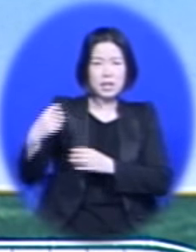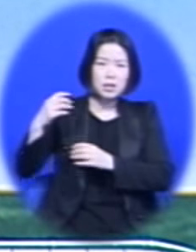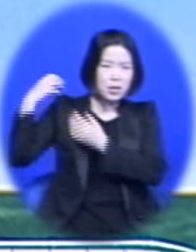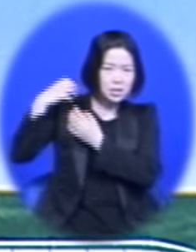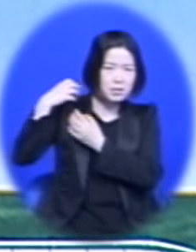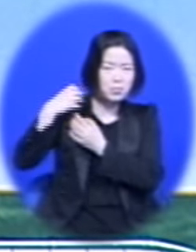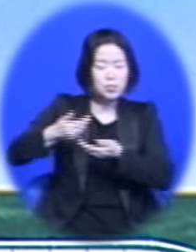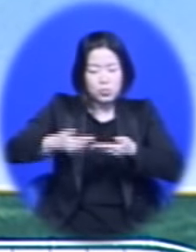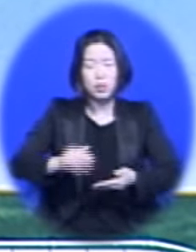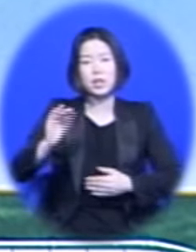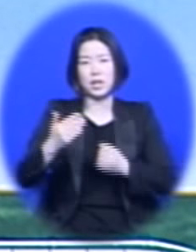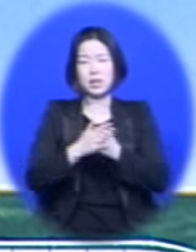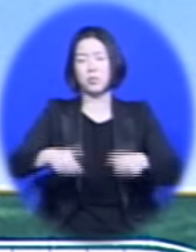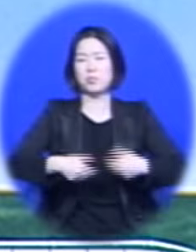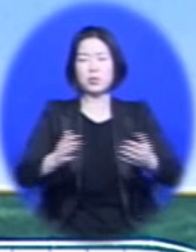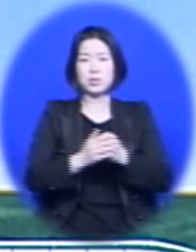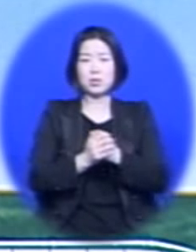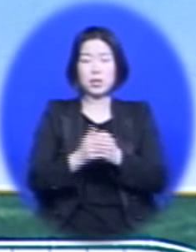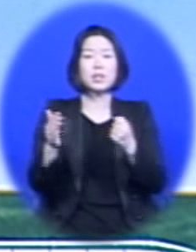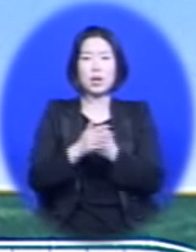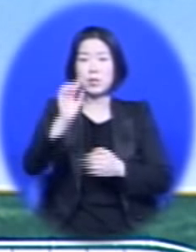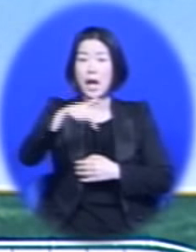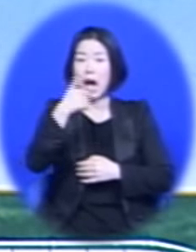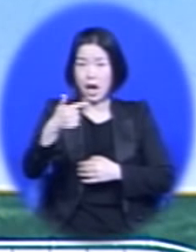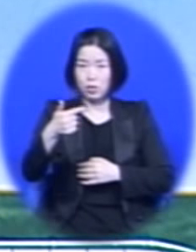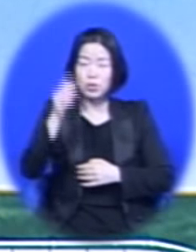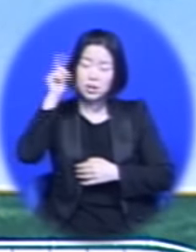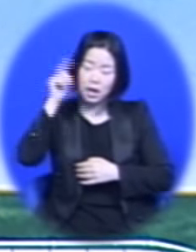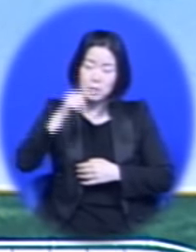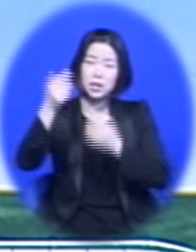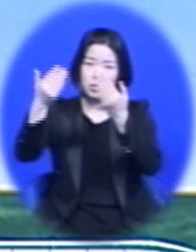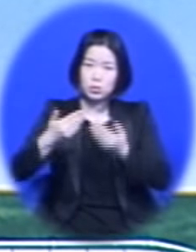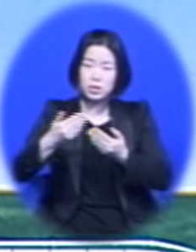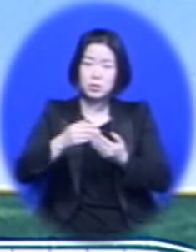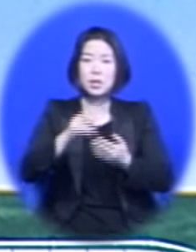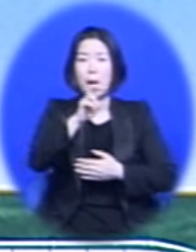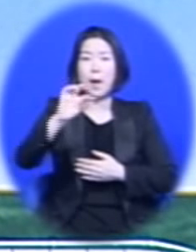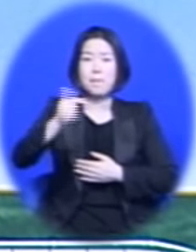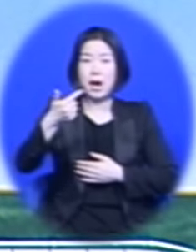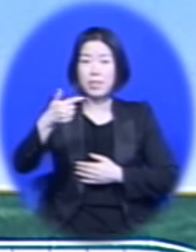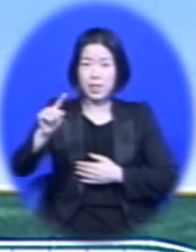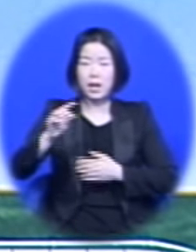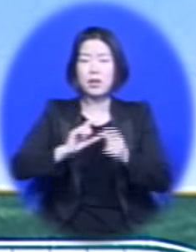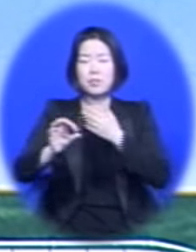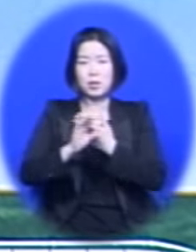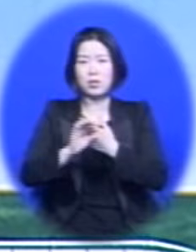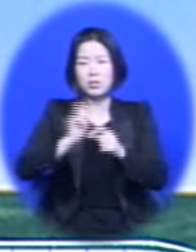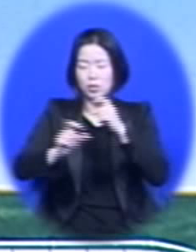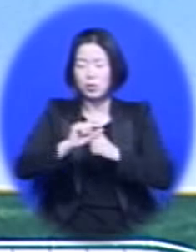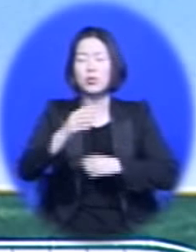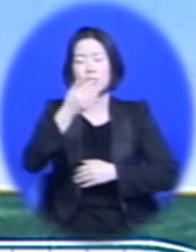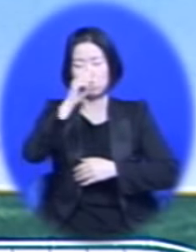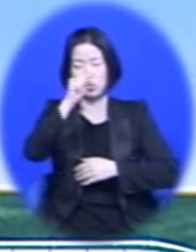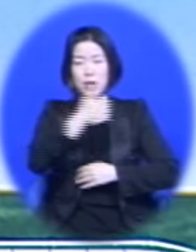짐만. 일용할 양식, 날마다 주시는 만나면 그게 훨씬 더 낫습니다.